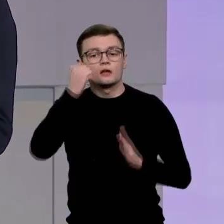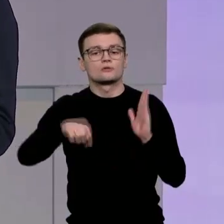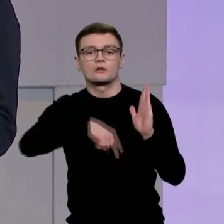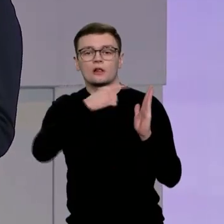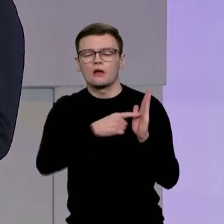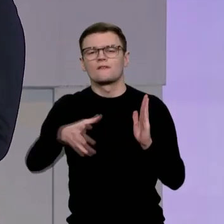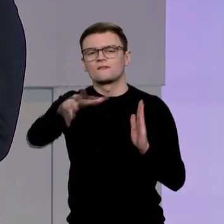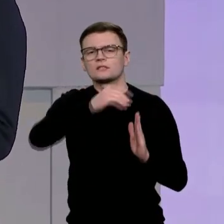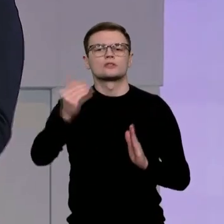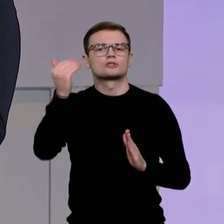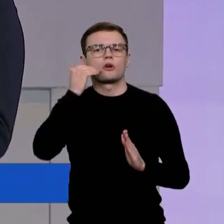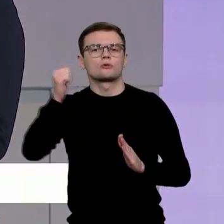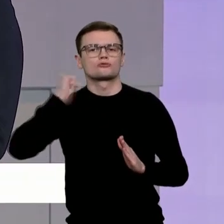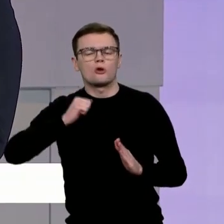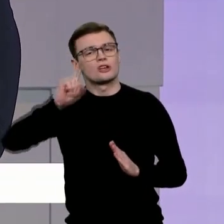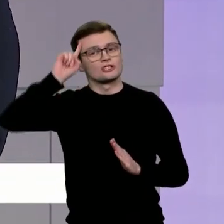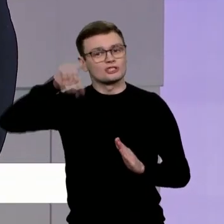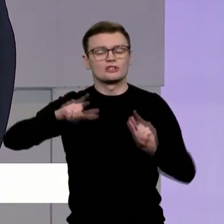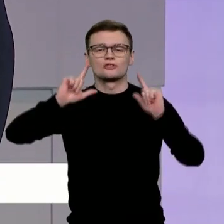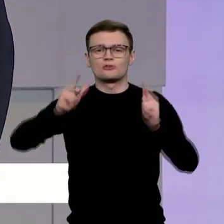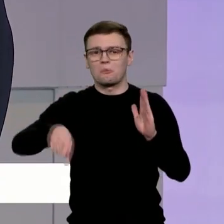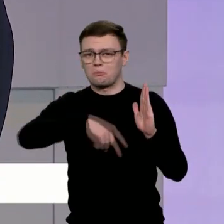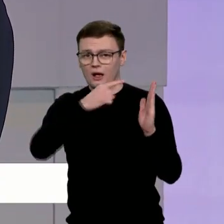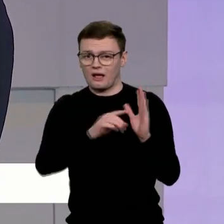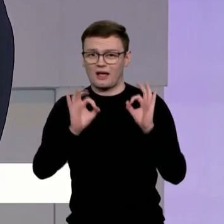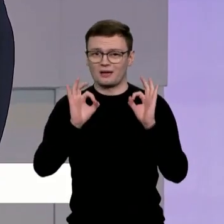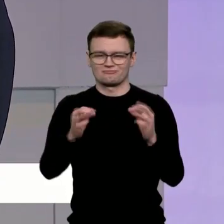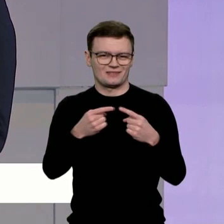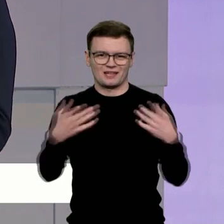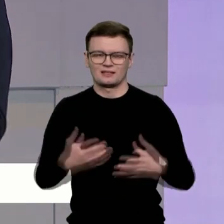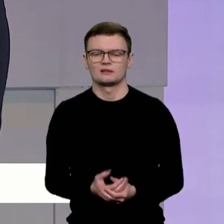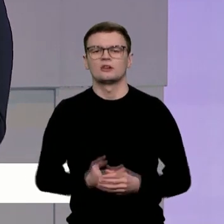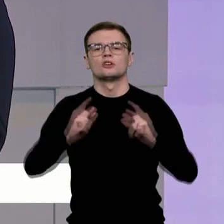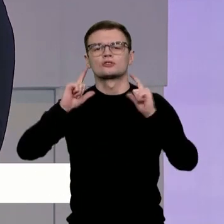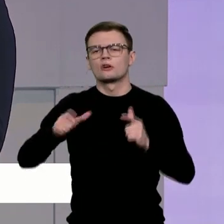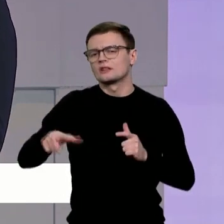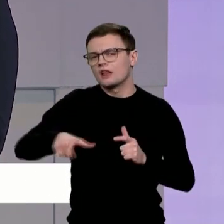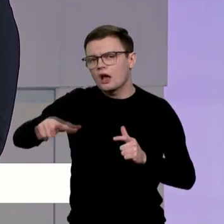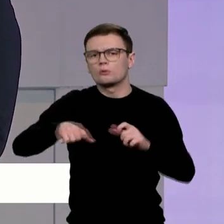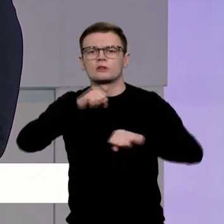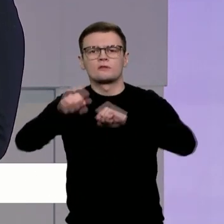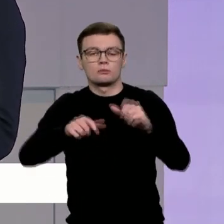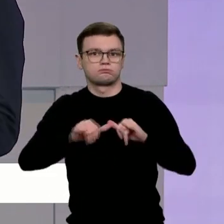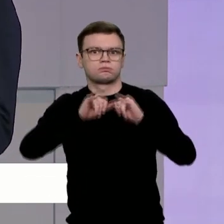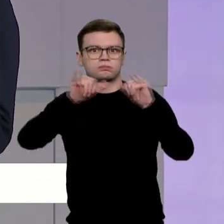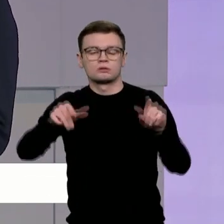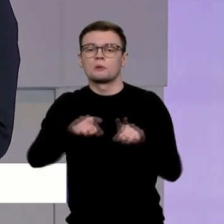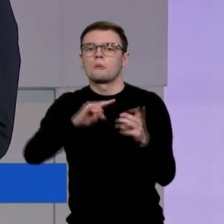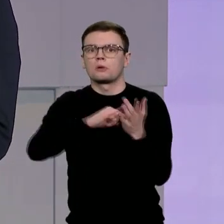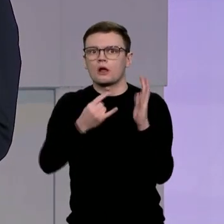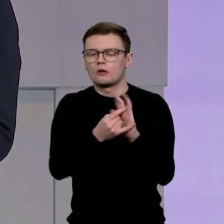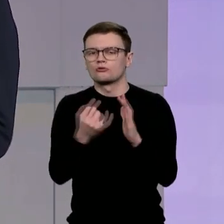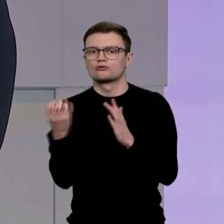šiauliečiai tikrai žino, kad taip nėra, kaip yra paklausta. Takų daugėja sparčiai ir jų yra tolesniuose planuose. Net yra